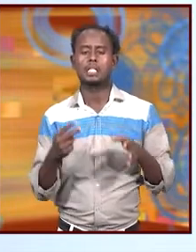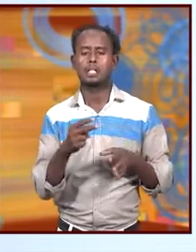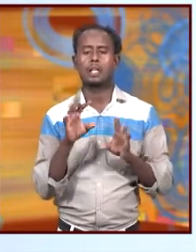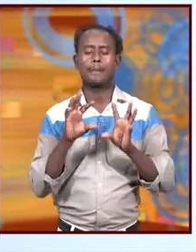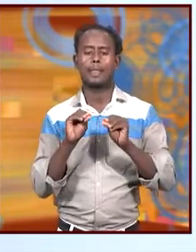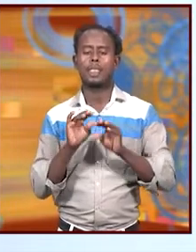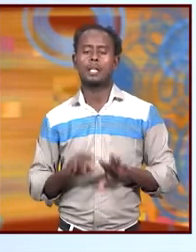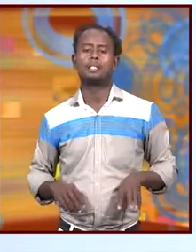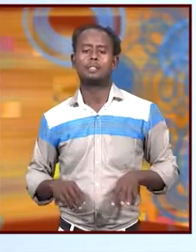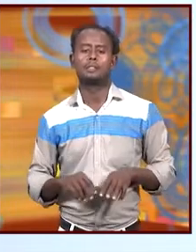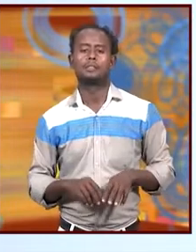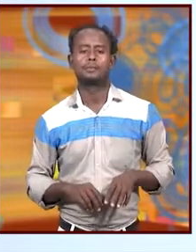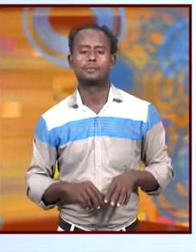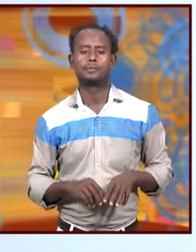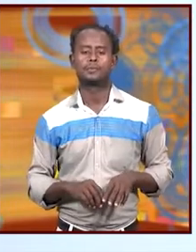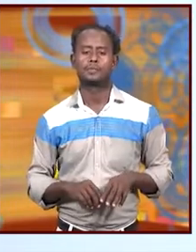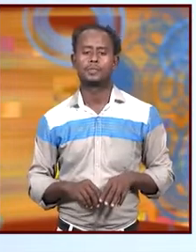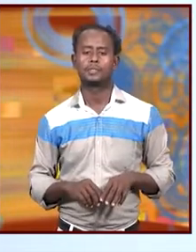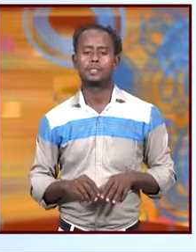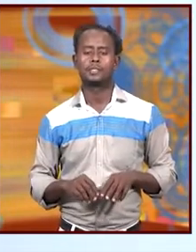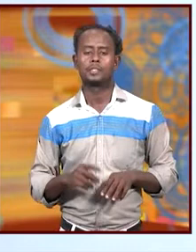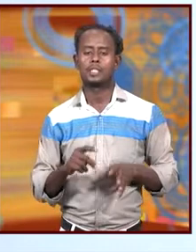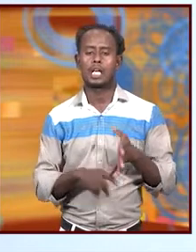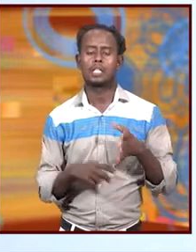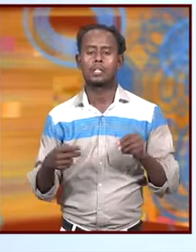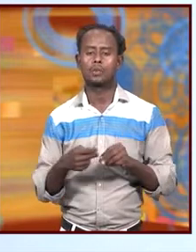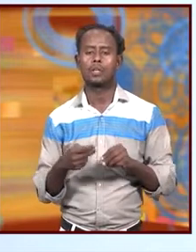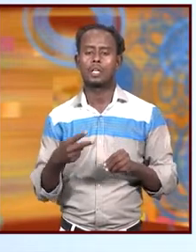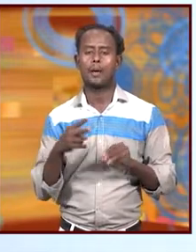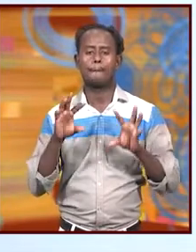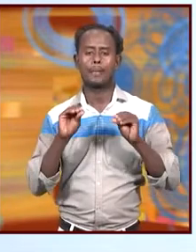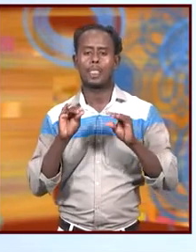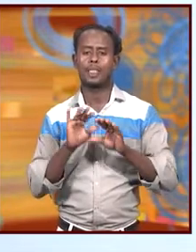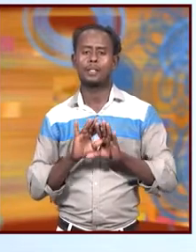10 × 4 = 40. ஆக பக்க அளவு எஸ் இஸ் ஈக்குவல் டு